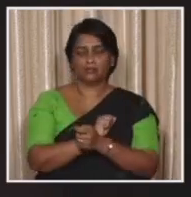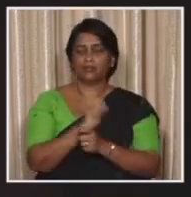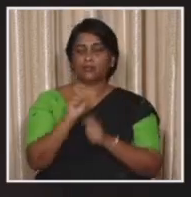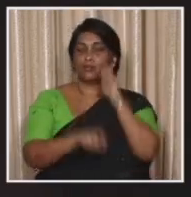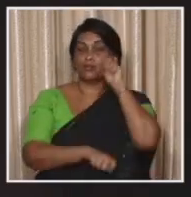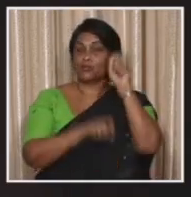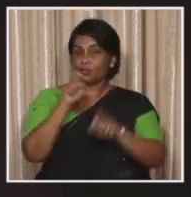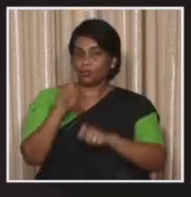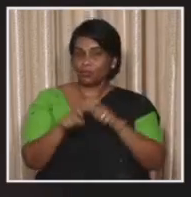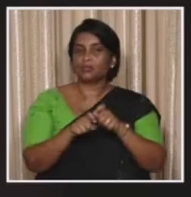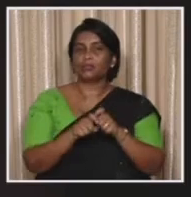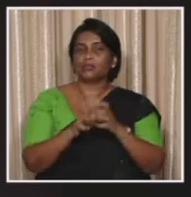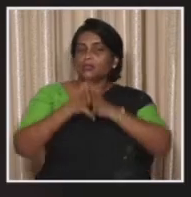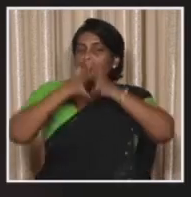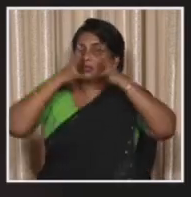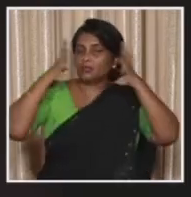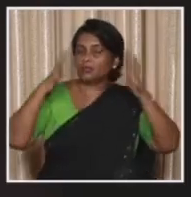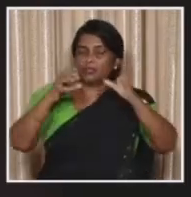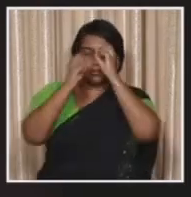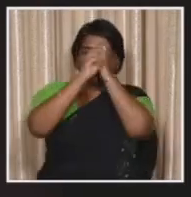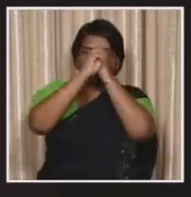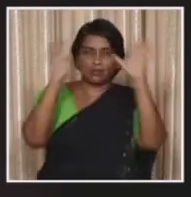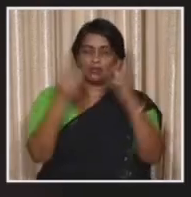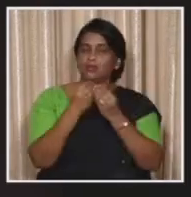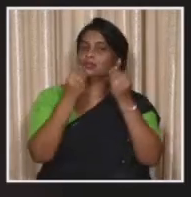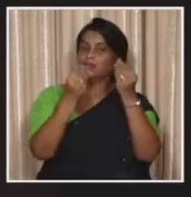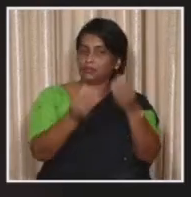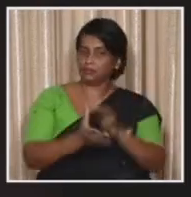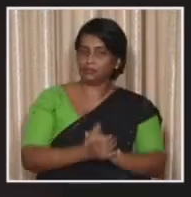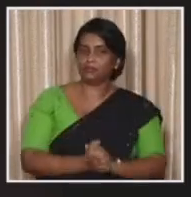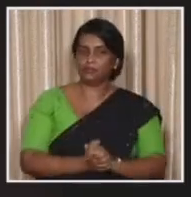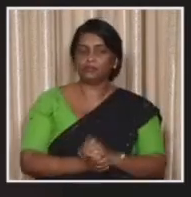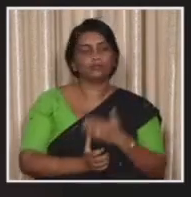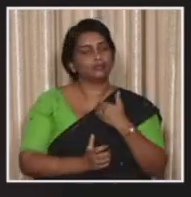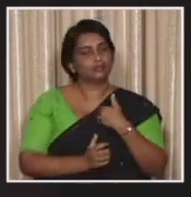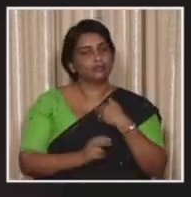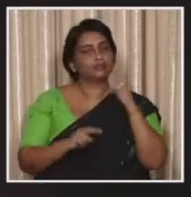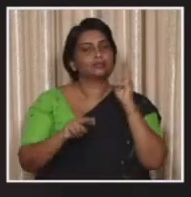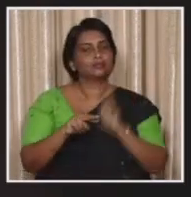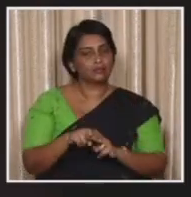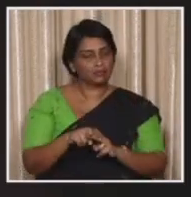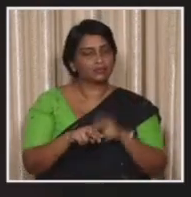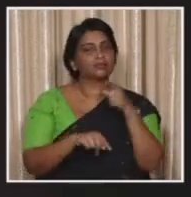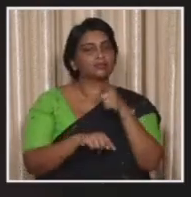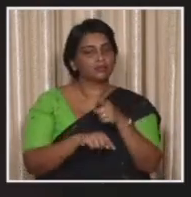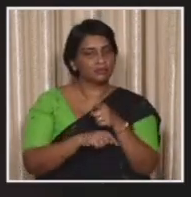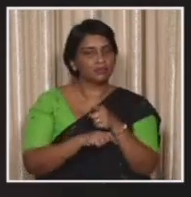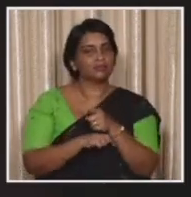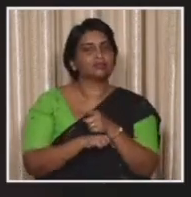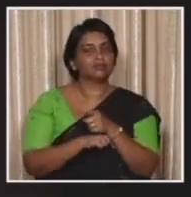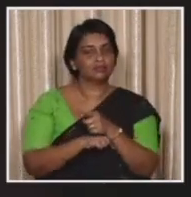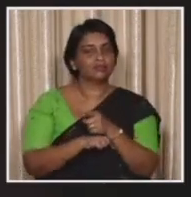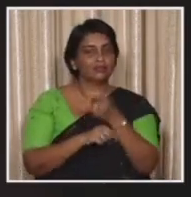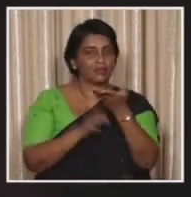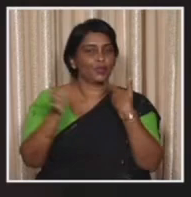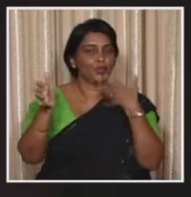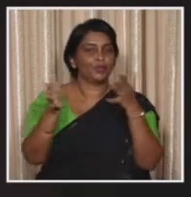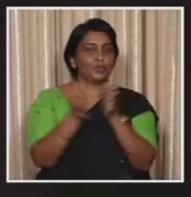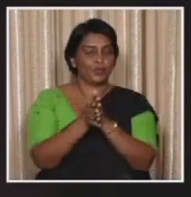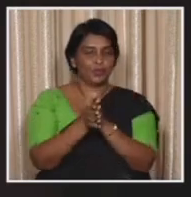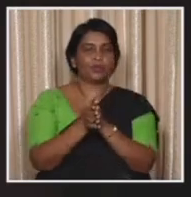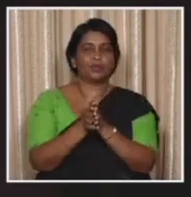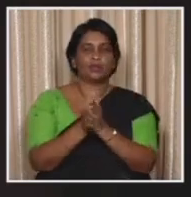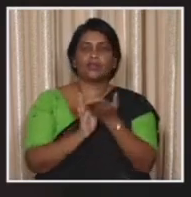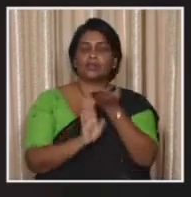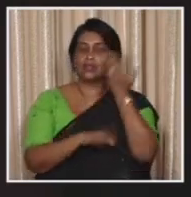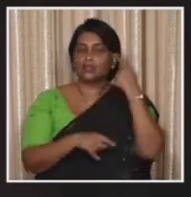මිනිස්සුන්ට ලොකු චිත්‍රයක් මැව්වා. අපේ මිත්‍රයටත් ඒ කාලේ දැන් ඔබතුමාලත් එක්ක ඉඳ ඔබතුමාලා ගැන ඒ